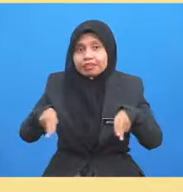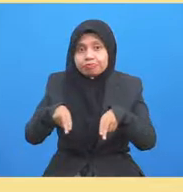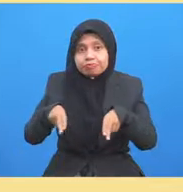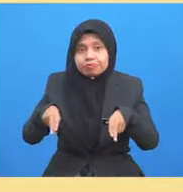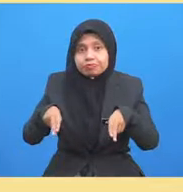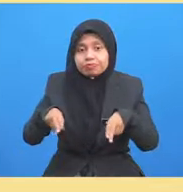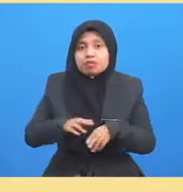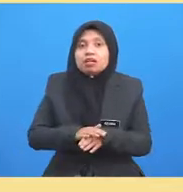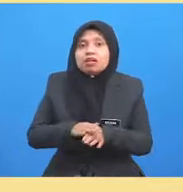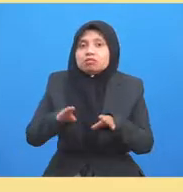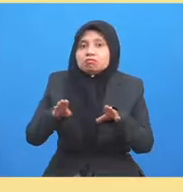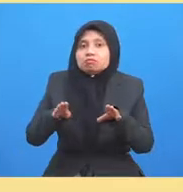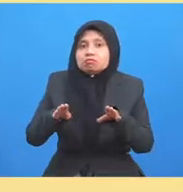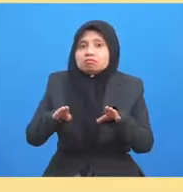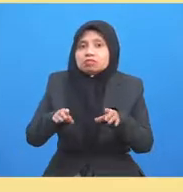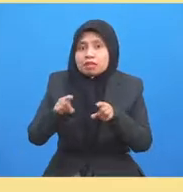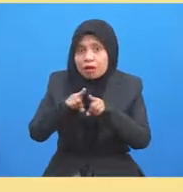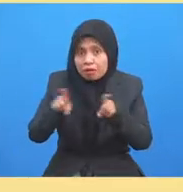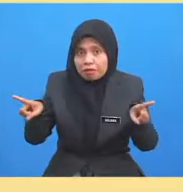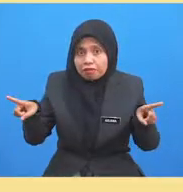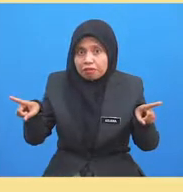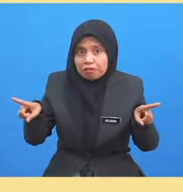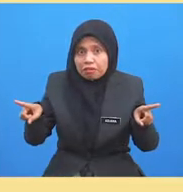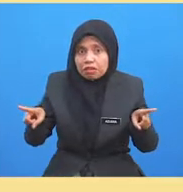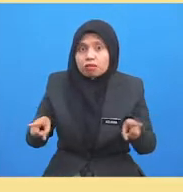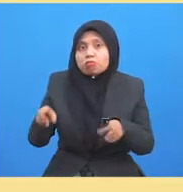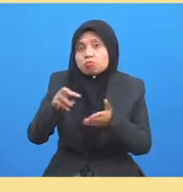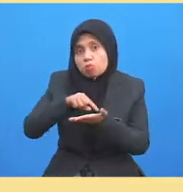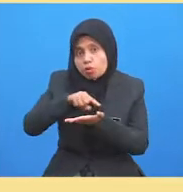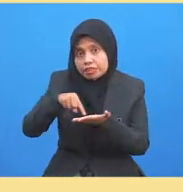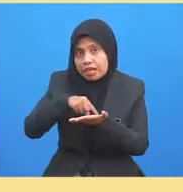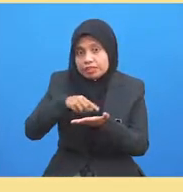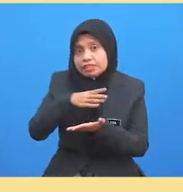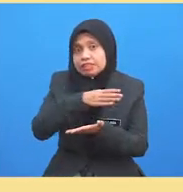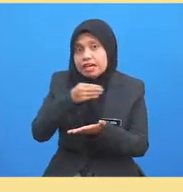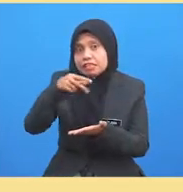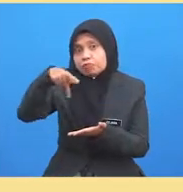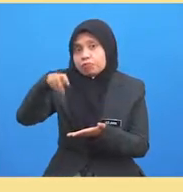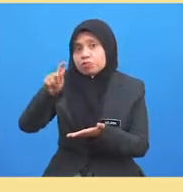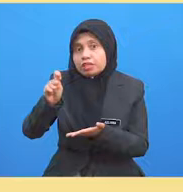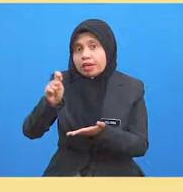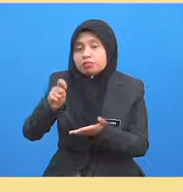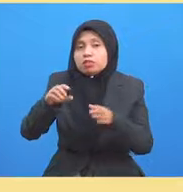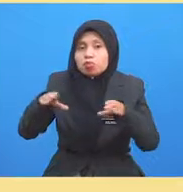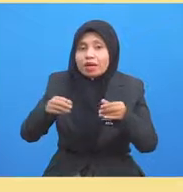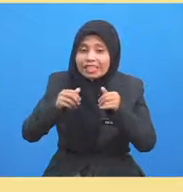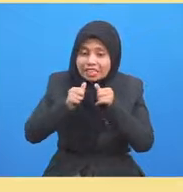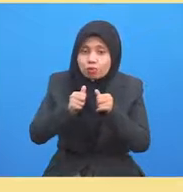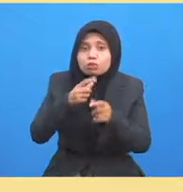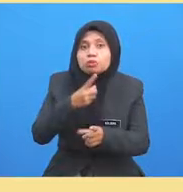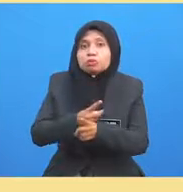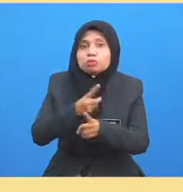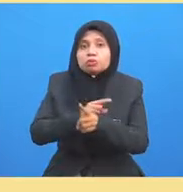sebenar berbanding model dan prototipe yang dibuat mengikut skala atau saiz sebenar.